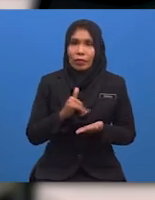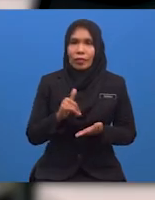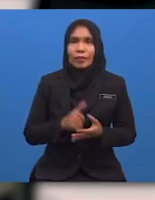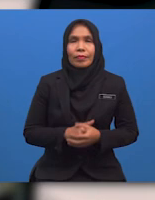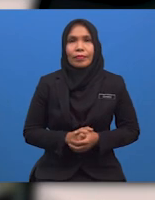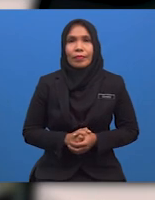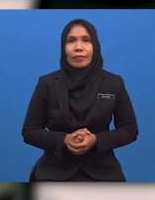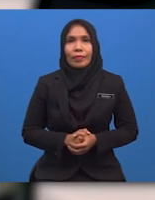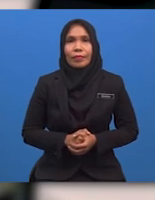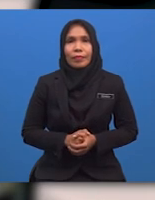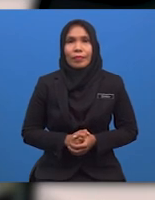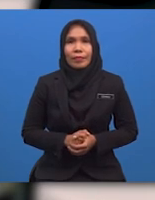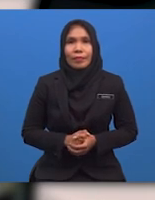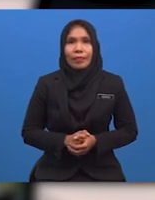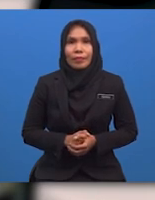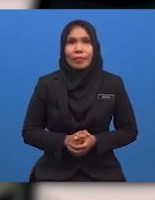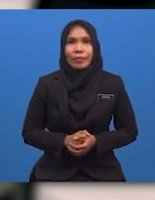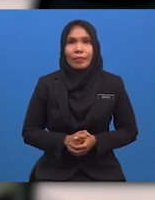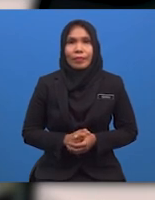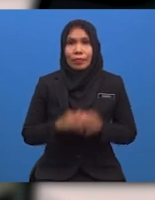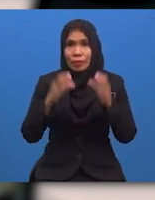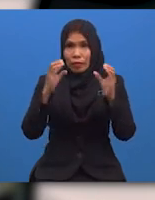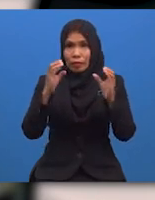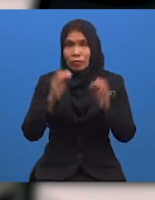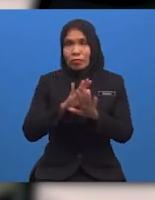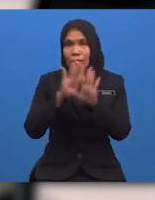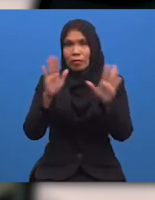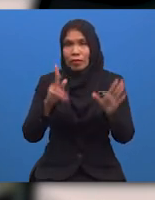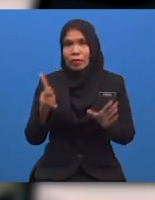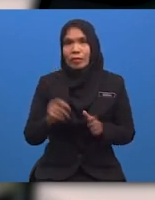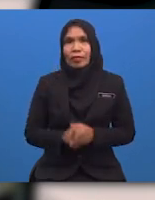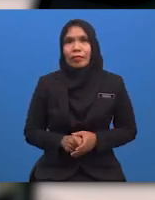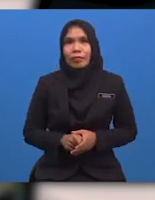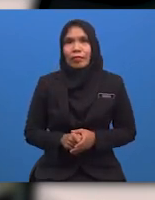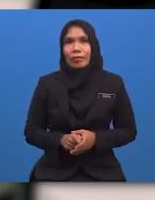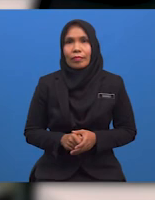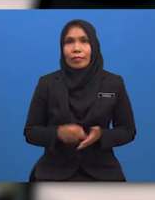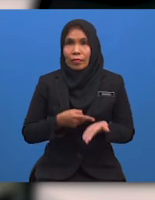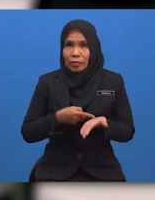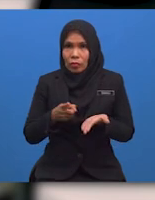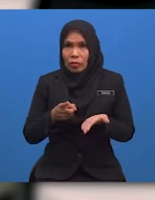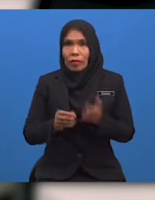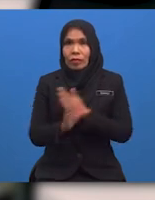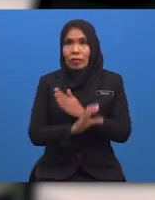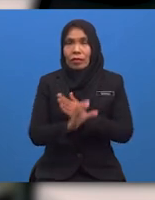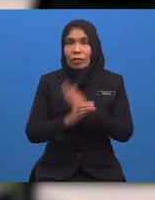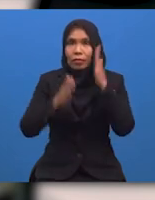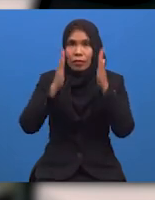Seterusnya, dalam episod ini juga, cikgu akan terangkan tentang hutang negara